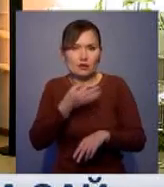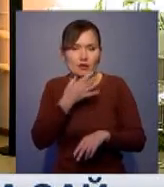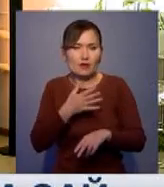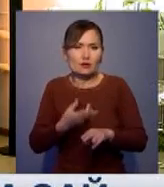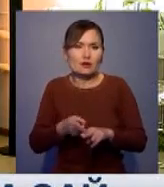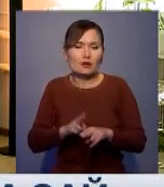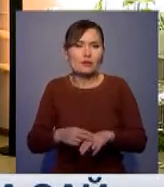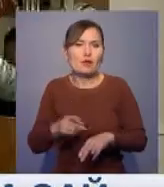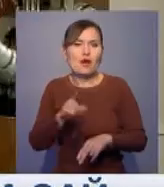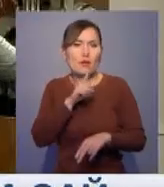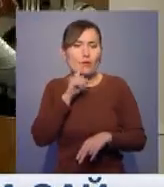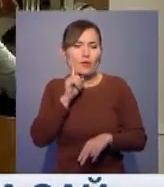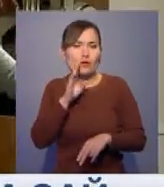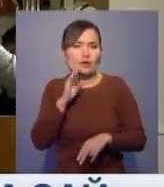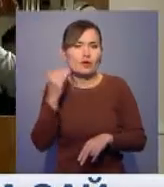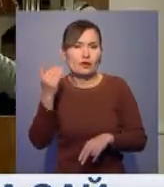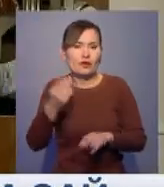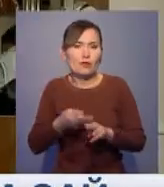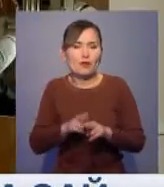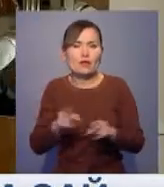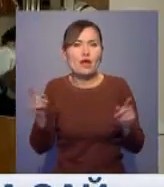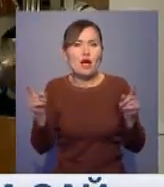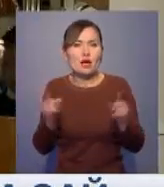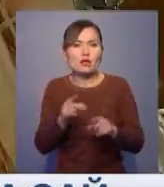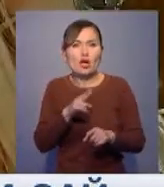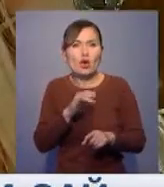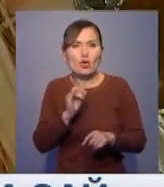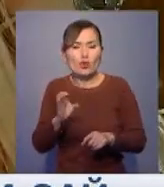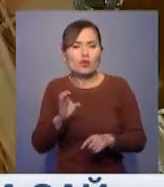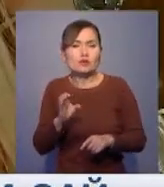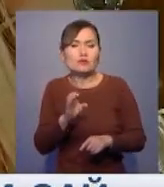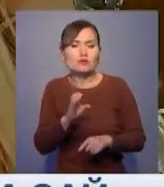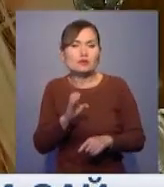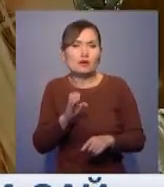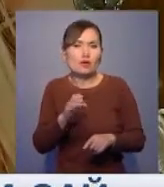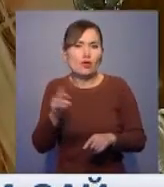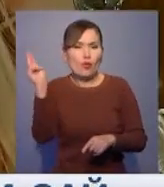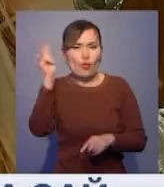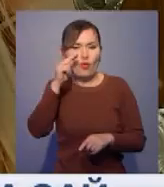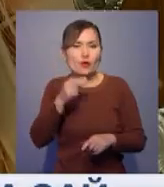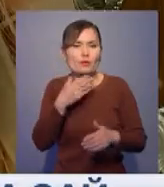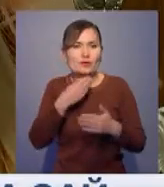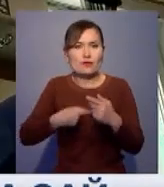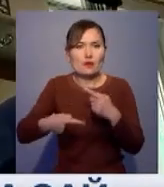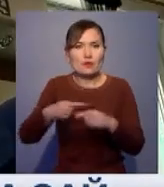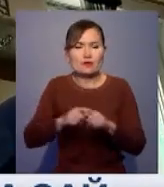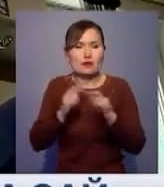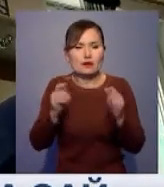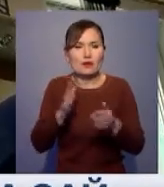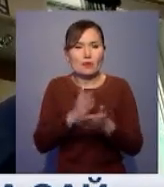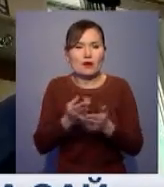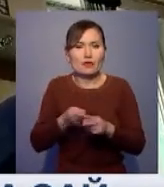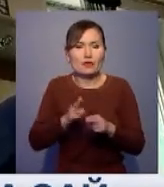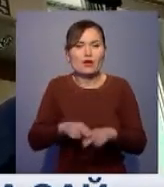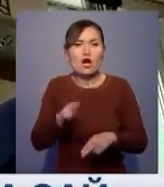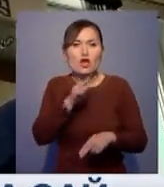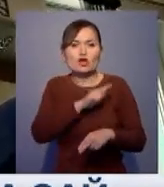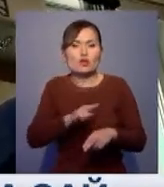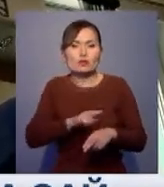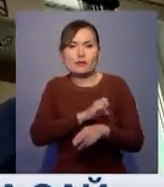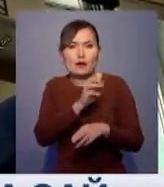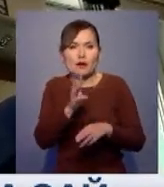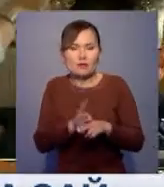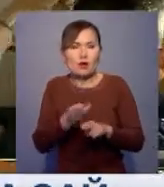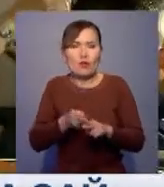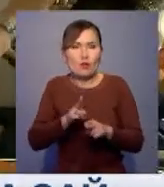Марина Жанапанова қысқа мерзімді оқу курсын тәмамдап, өз кәсібін ашуға мүмкіндік алған жастардың бірі. Аудандық жұмыспен қамту